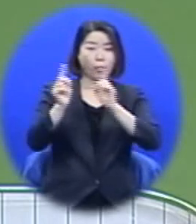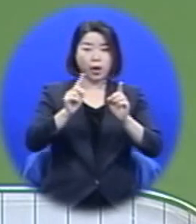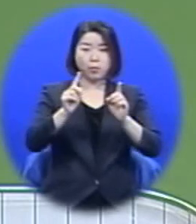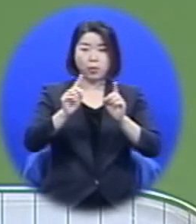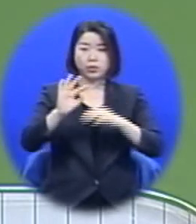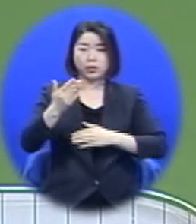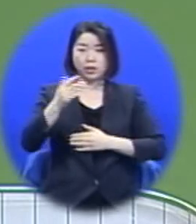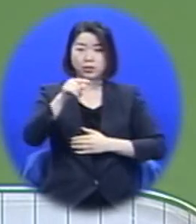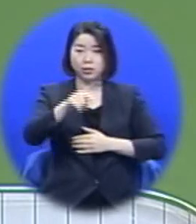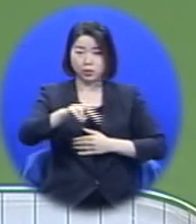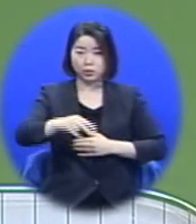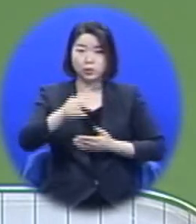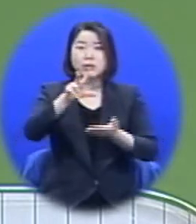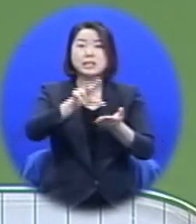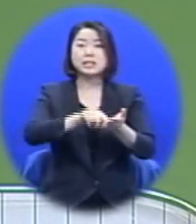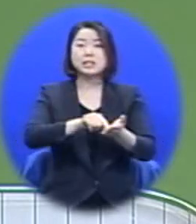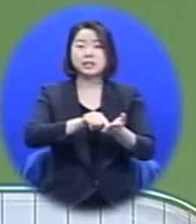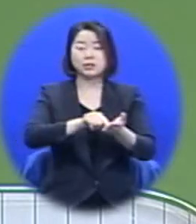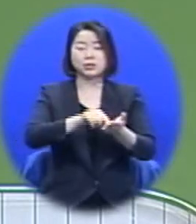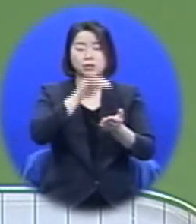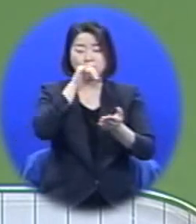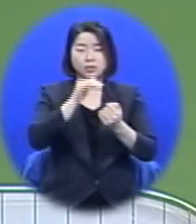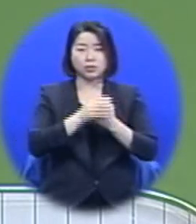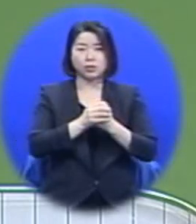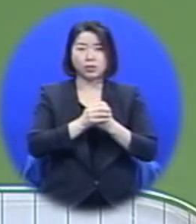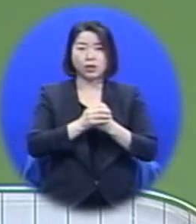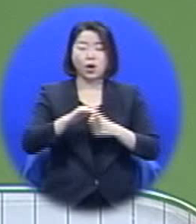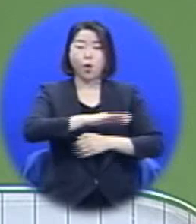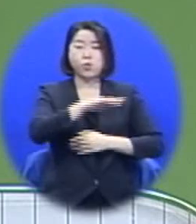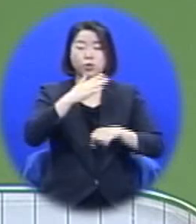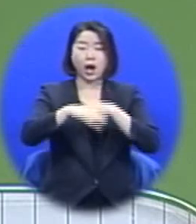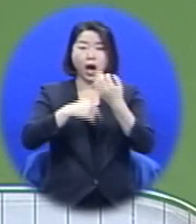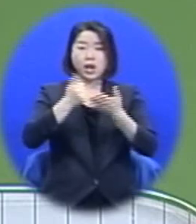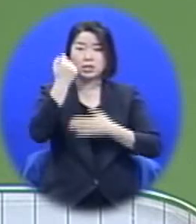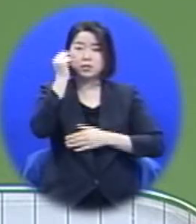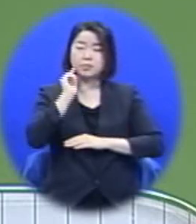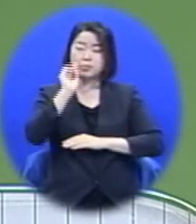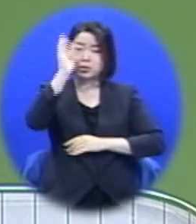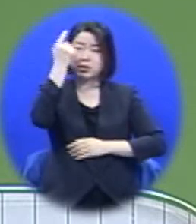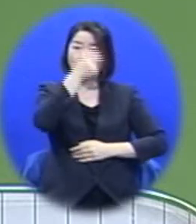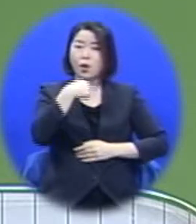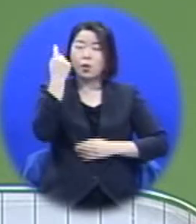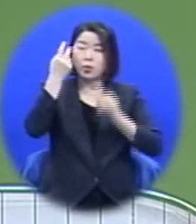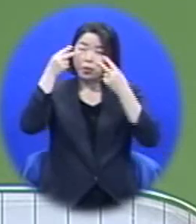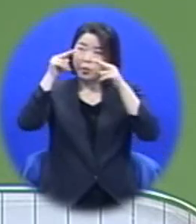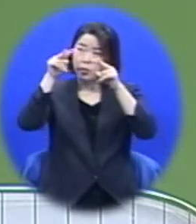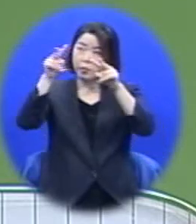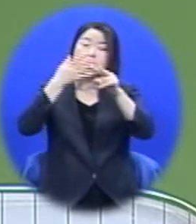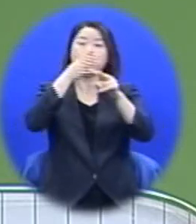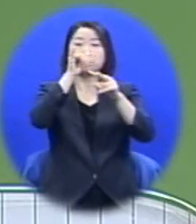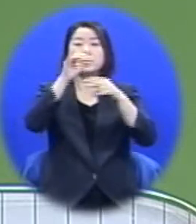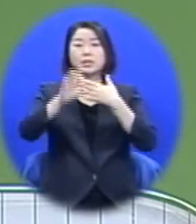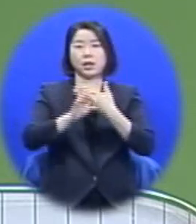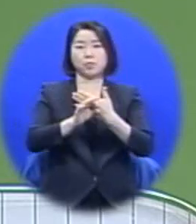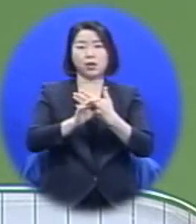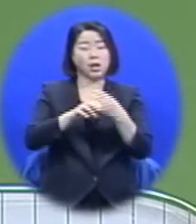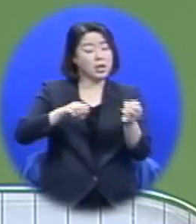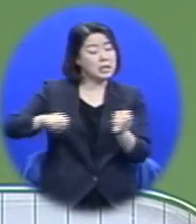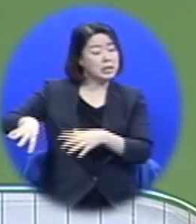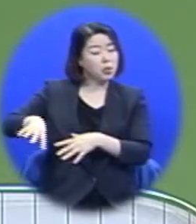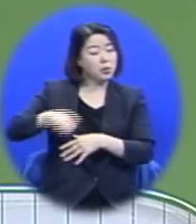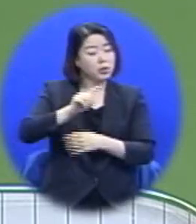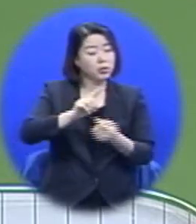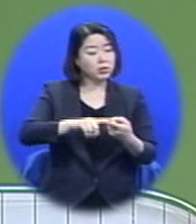문제니까 하나님의 빛난 얼굴을 우리가 다시 바라볼 수 있게 된다면 그러면 잃어버린 돋아 그 다음에